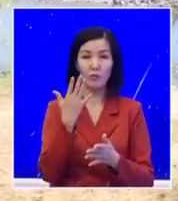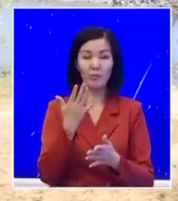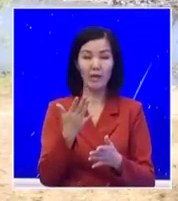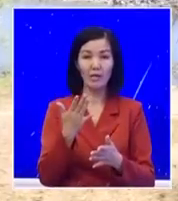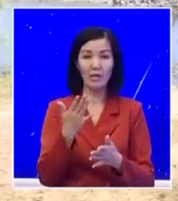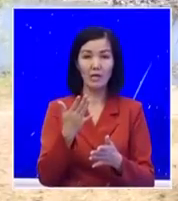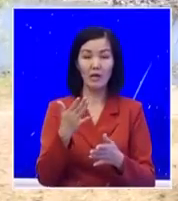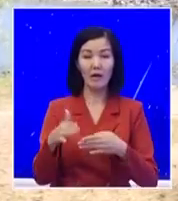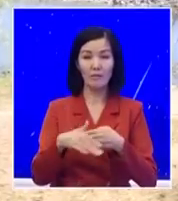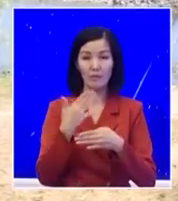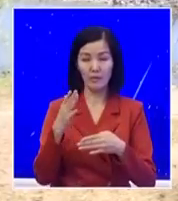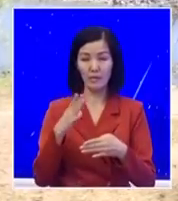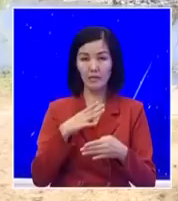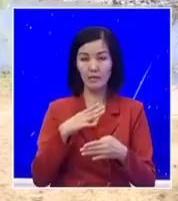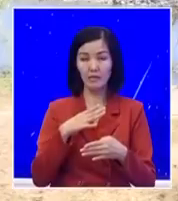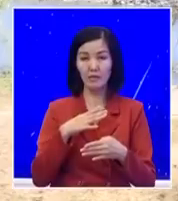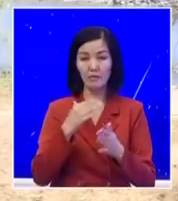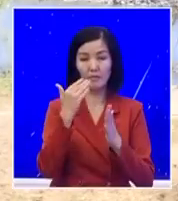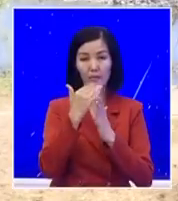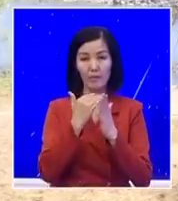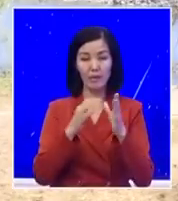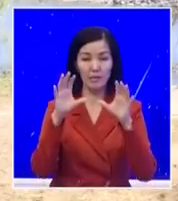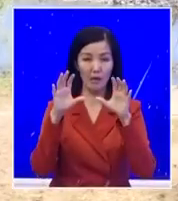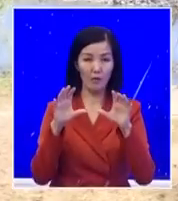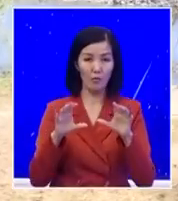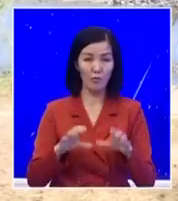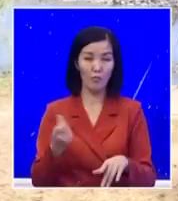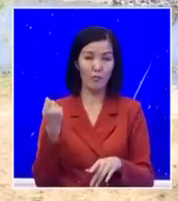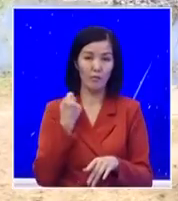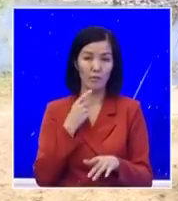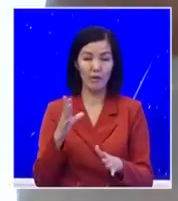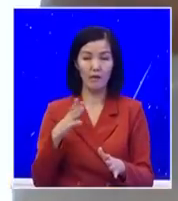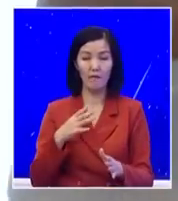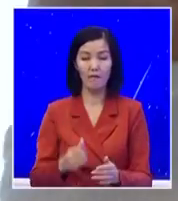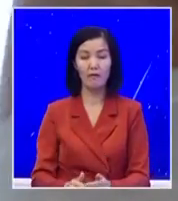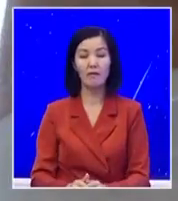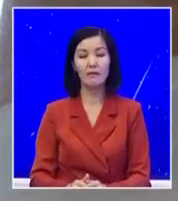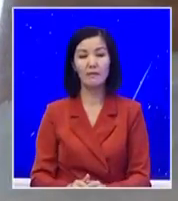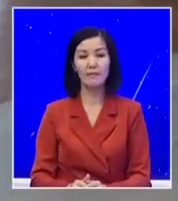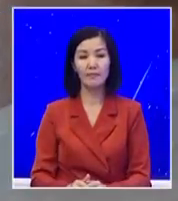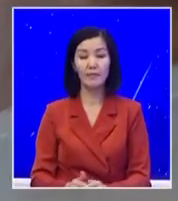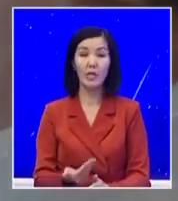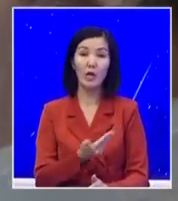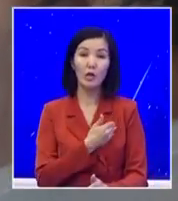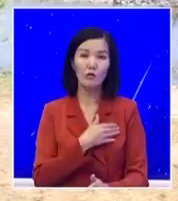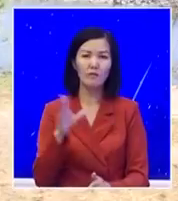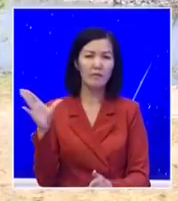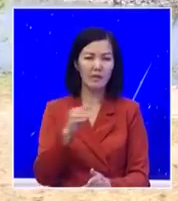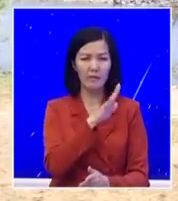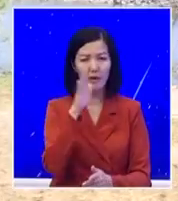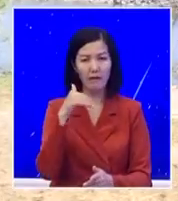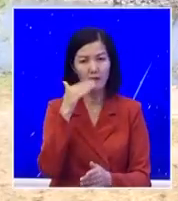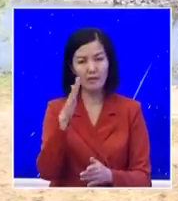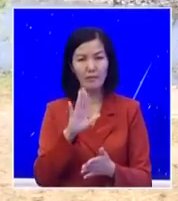к административной ответственности по статье 440 «Распитие алкогольных напитков». Вот хочу ко всем родителям вот,